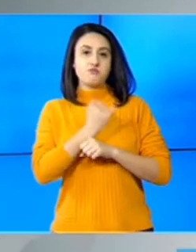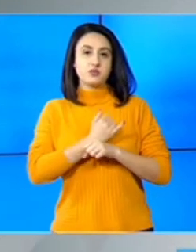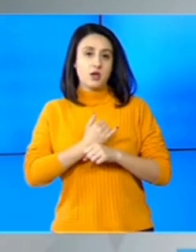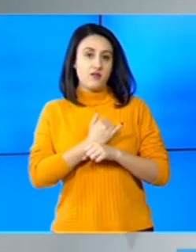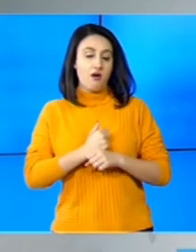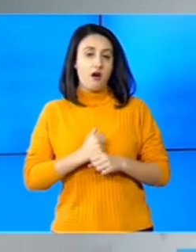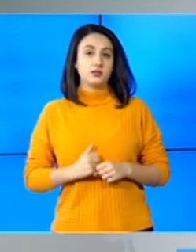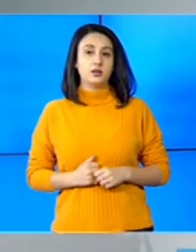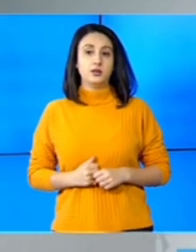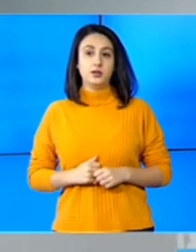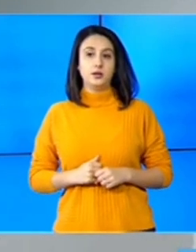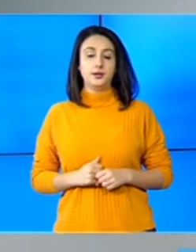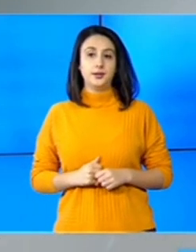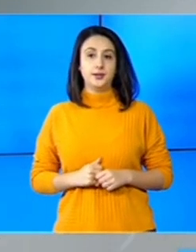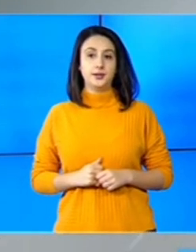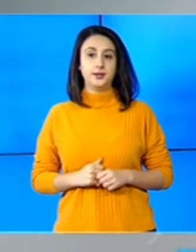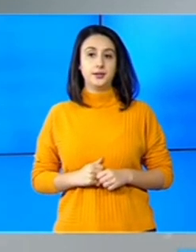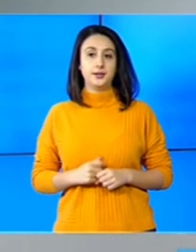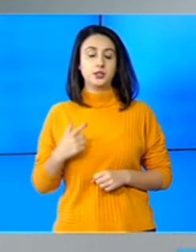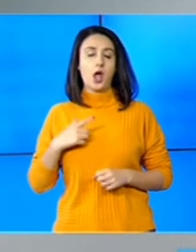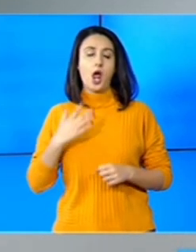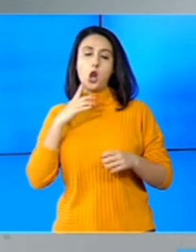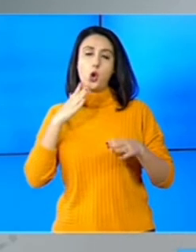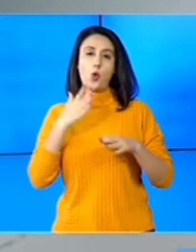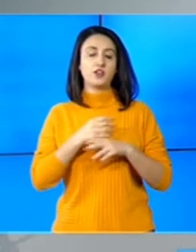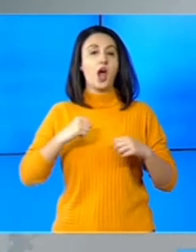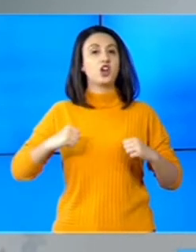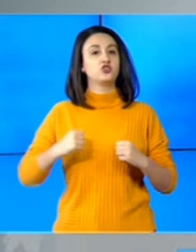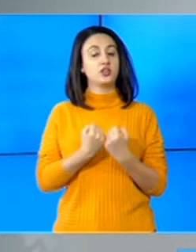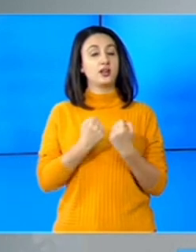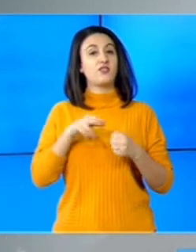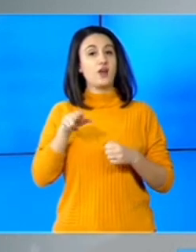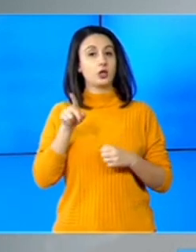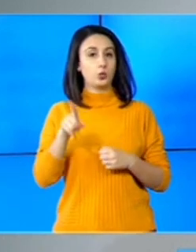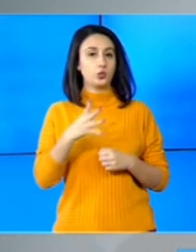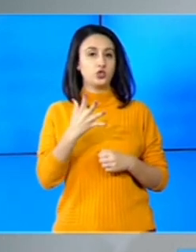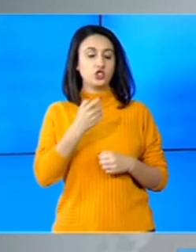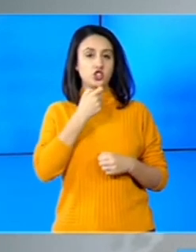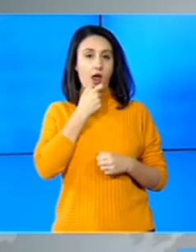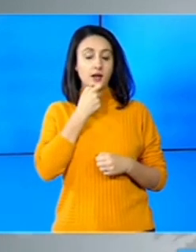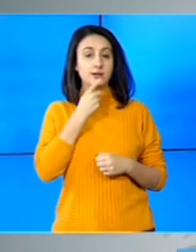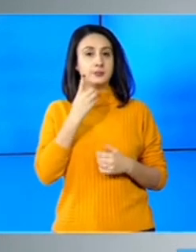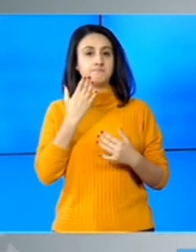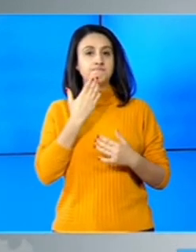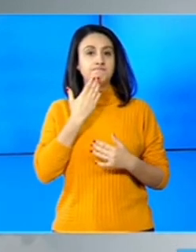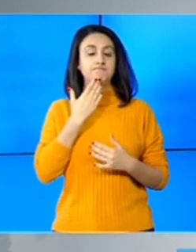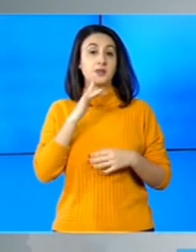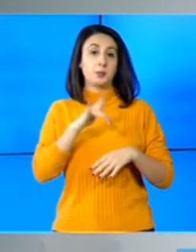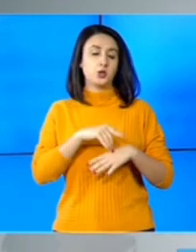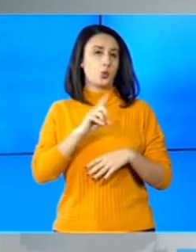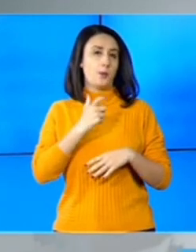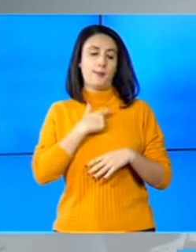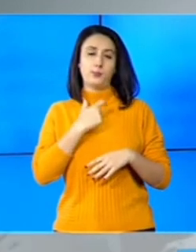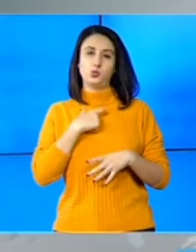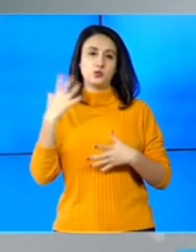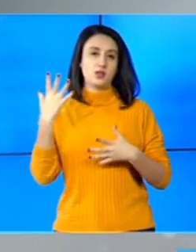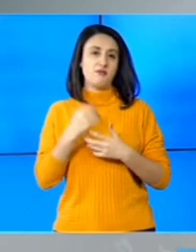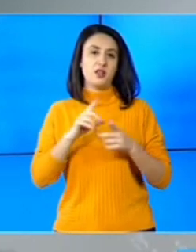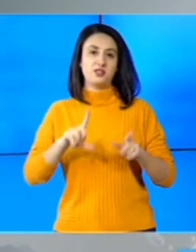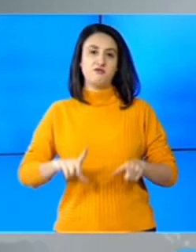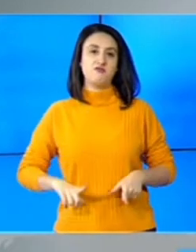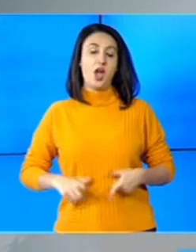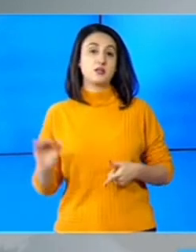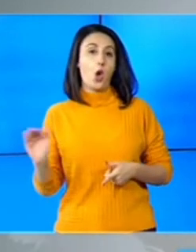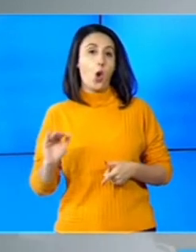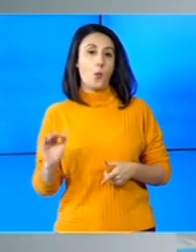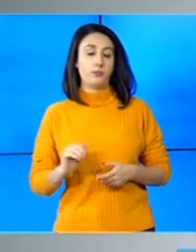nesupravegheată și astfel ar fi rănit în mod accidental pe fratele acestuia de 5 ani. Din nefericire, medicii nu au mai putut face nimic pentru a-l